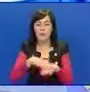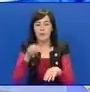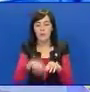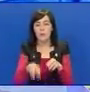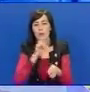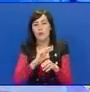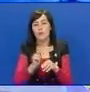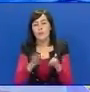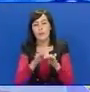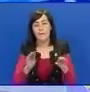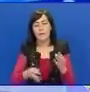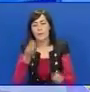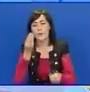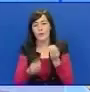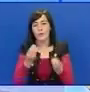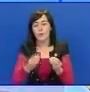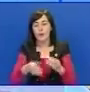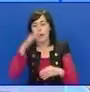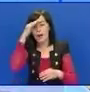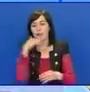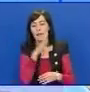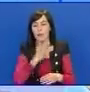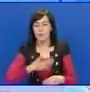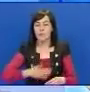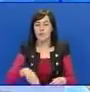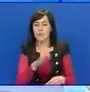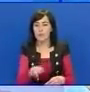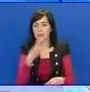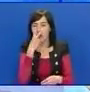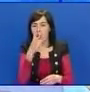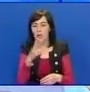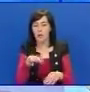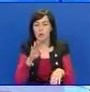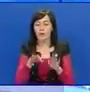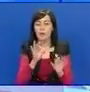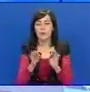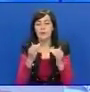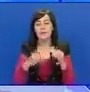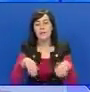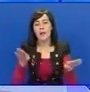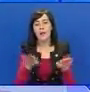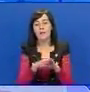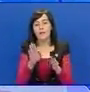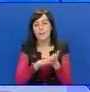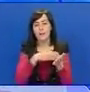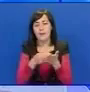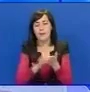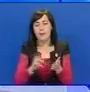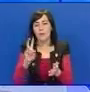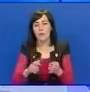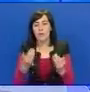жатыр. Бүлдіршіндердің ойын ойнауға, ата-ананың бос уақытын перзентіне арнауға ынтасы артқан. Әткеншектер сырланып, орындықтар